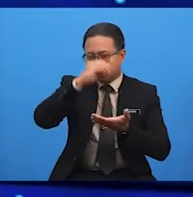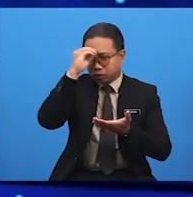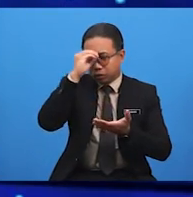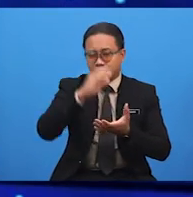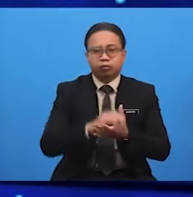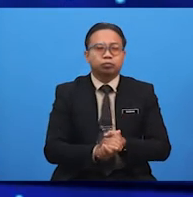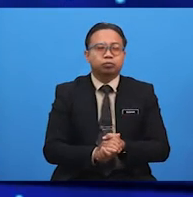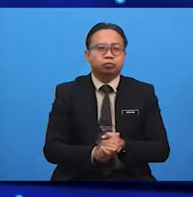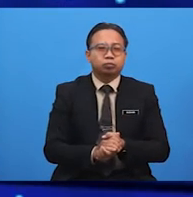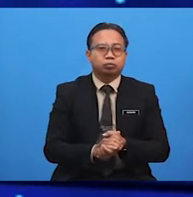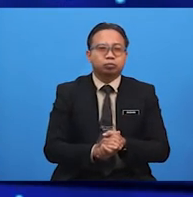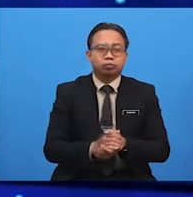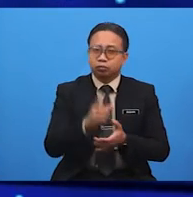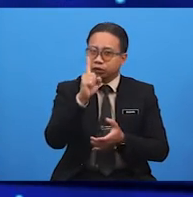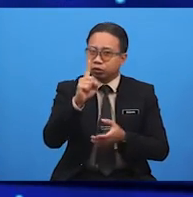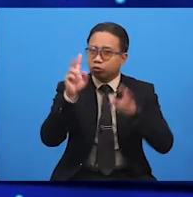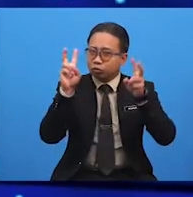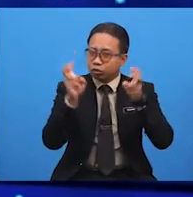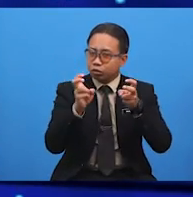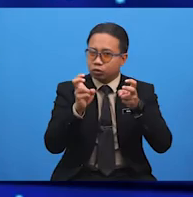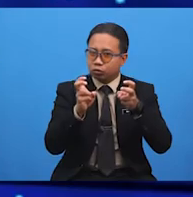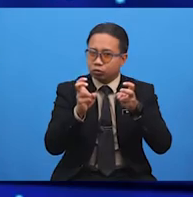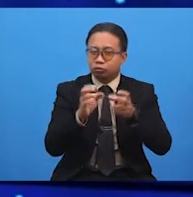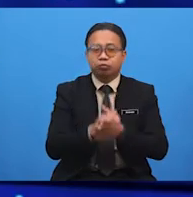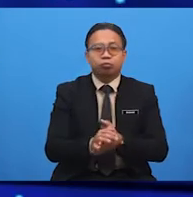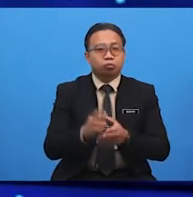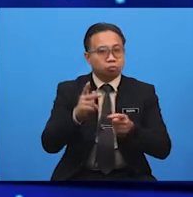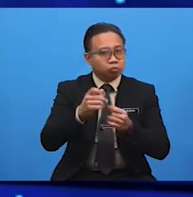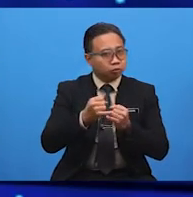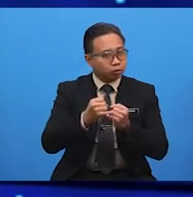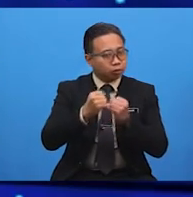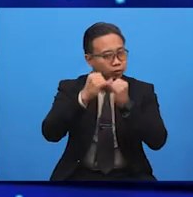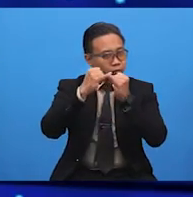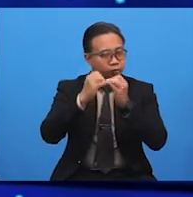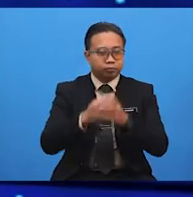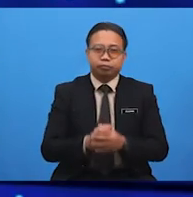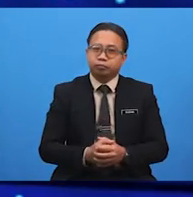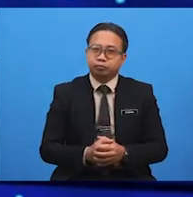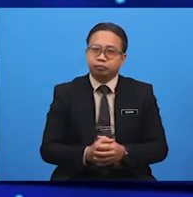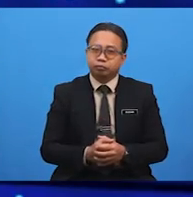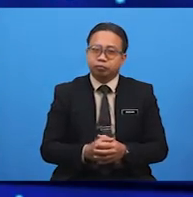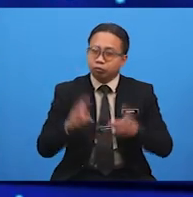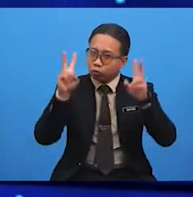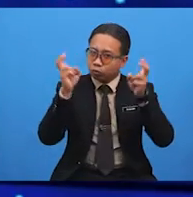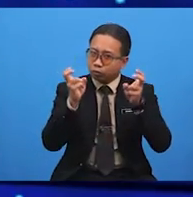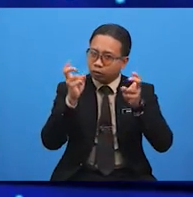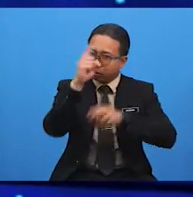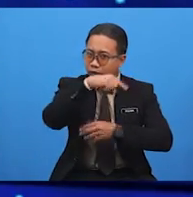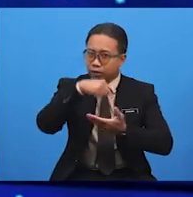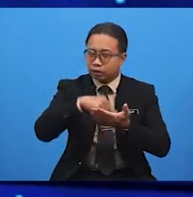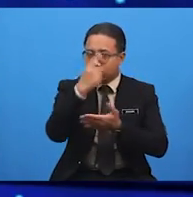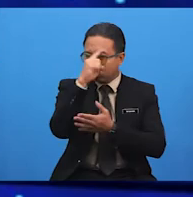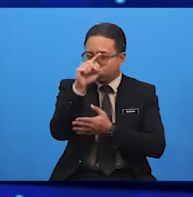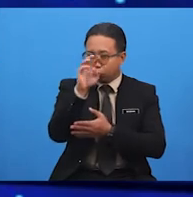terpana kerana ia merupakan satu tajuk yang cukup istimewa. Betul tak Cikgu Wan? Ya, betul tu Cikgu Dons. Topik kita pada kali ini adalah